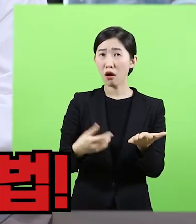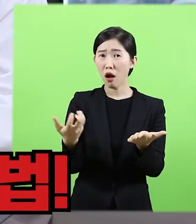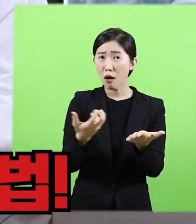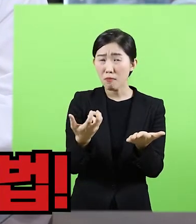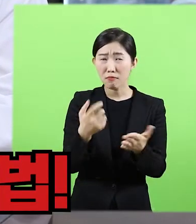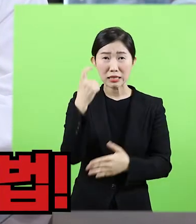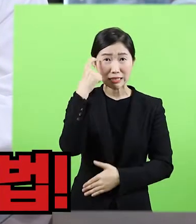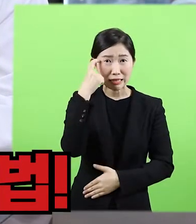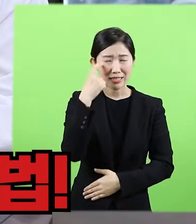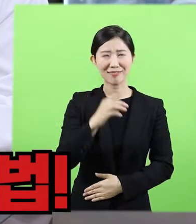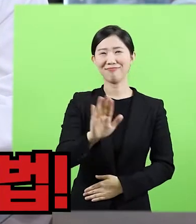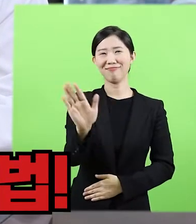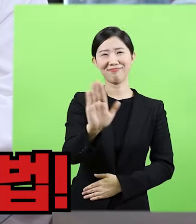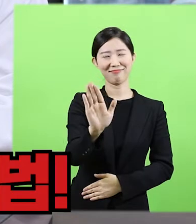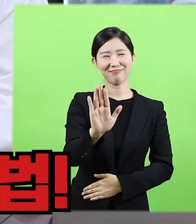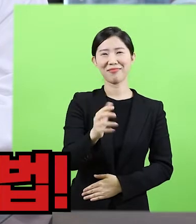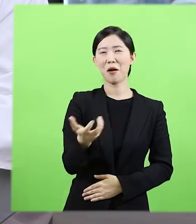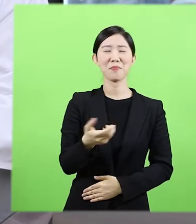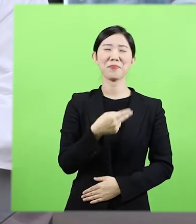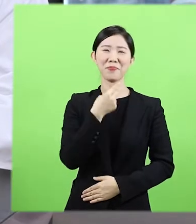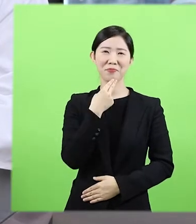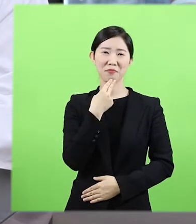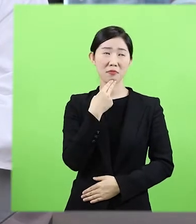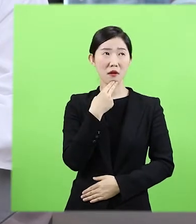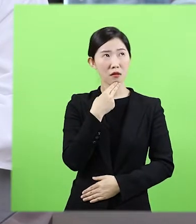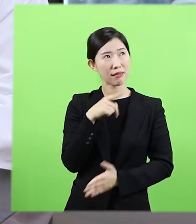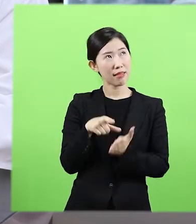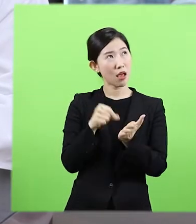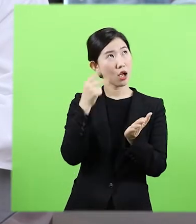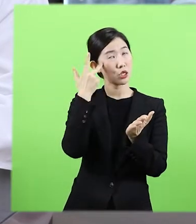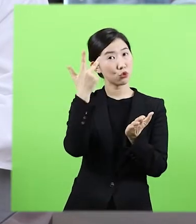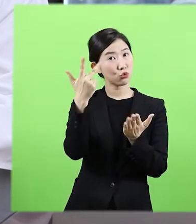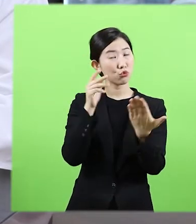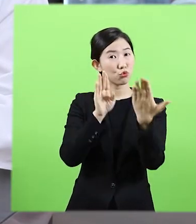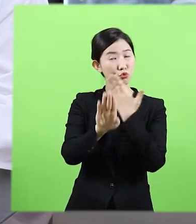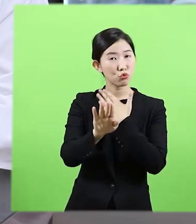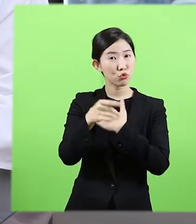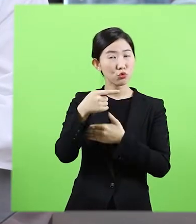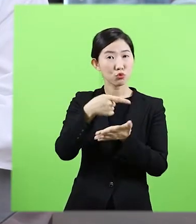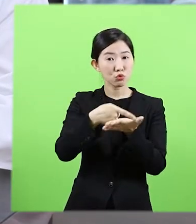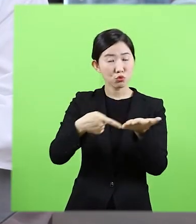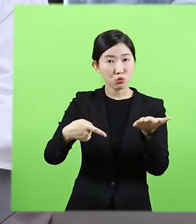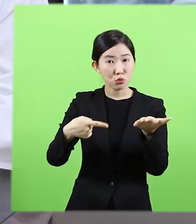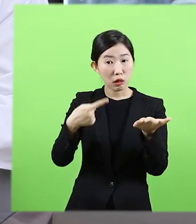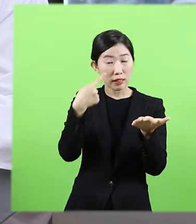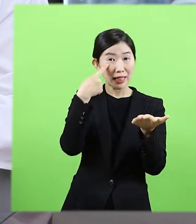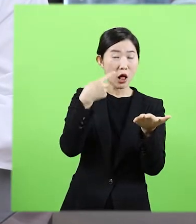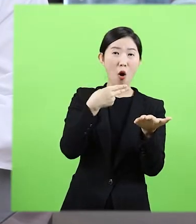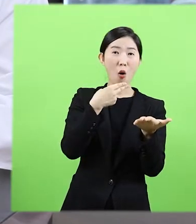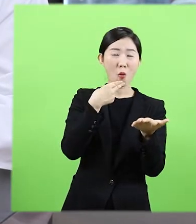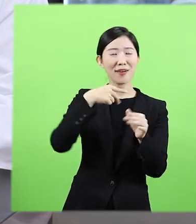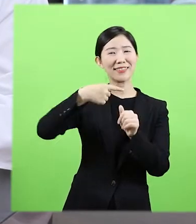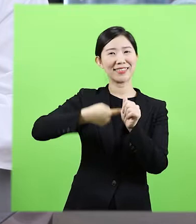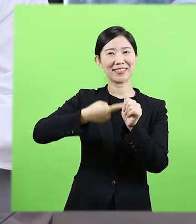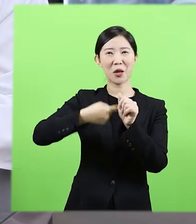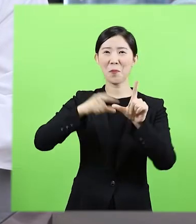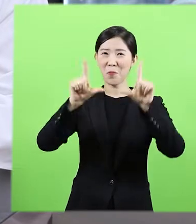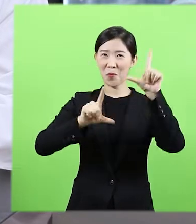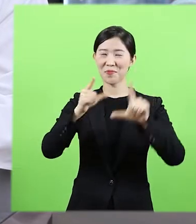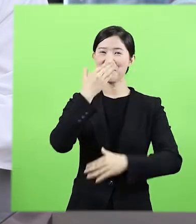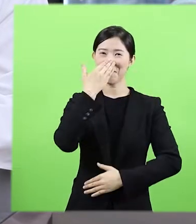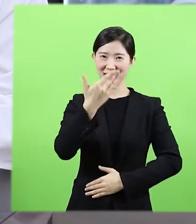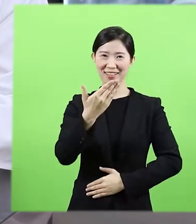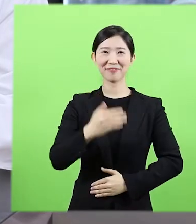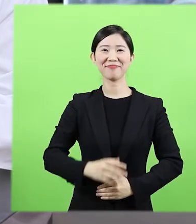아프고 할 것 같지만 전혀 아프지 않고 한 일주일만 되면 수술 안 한 듯이 자연스러워질 수도 있는 아주